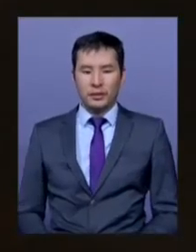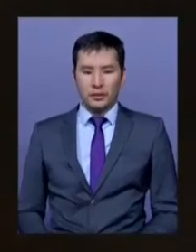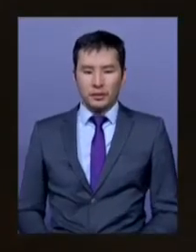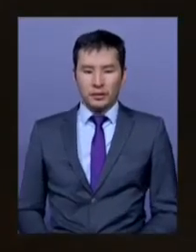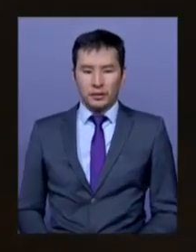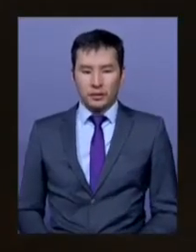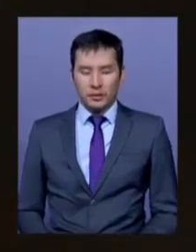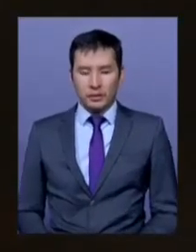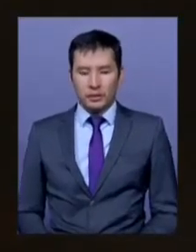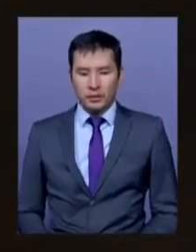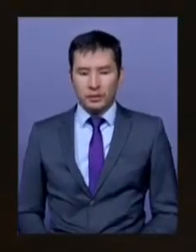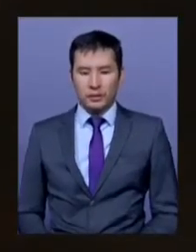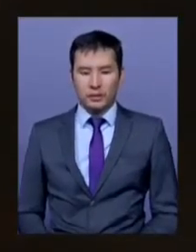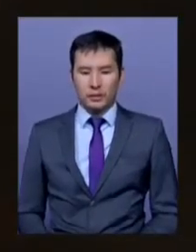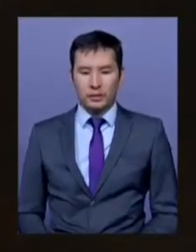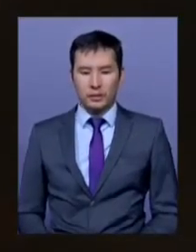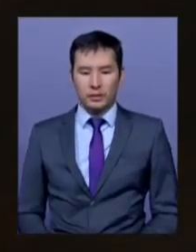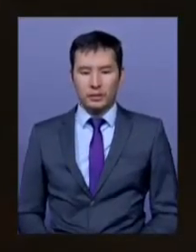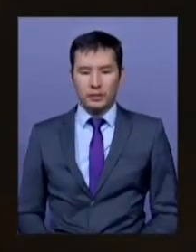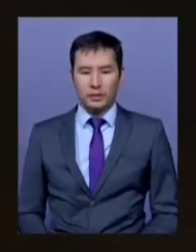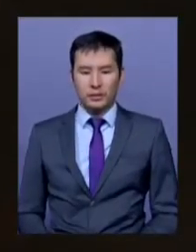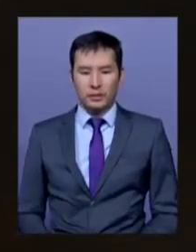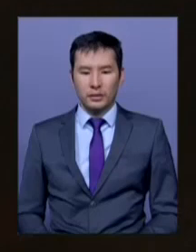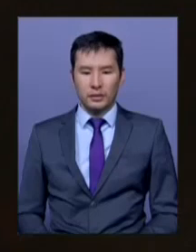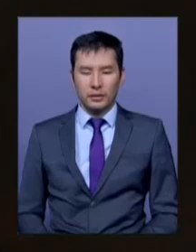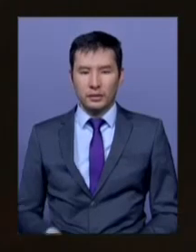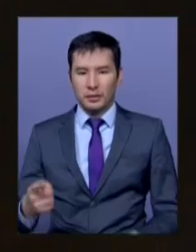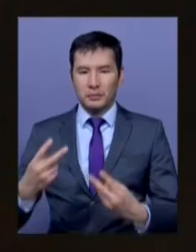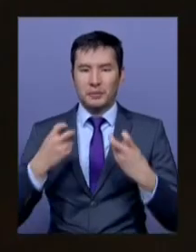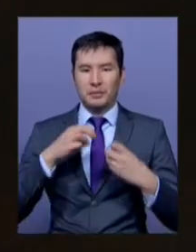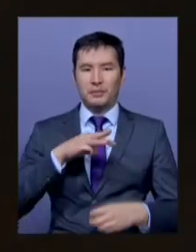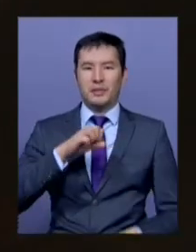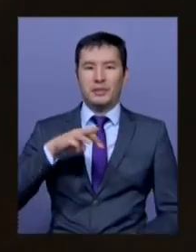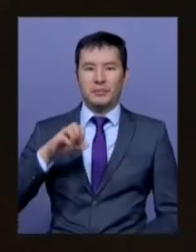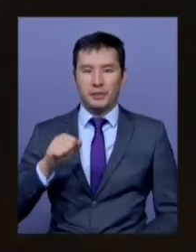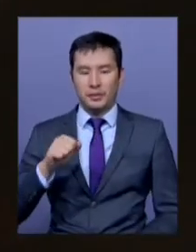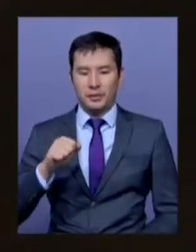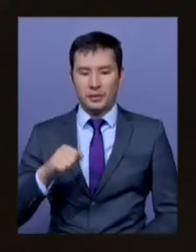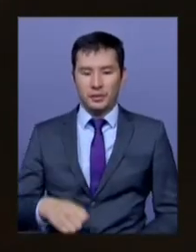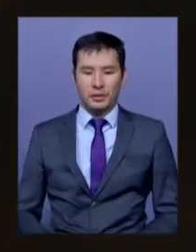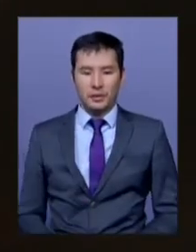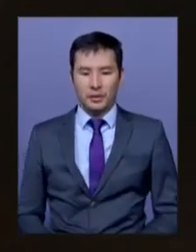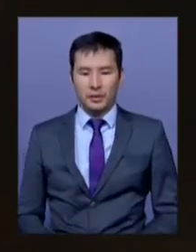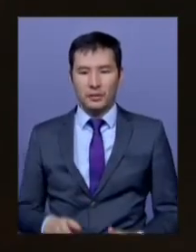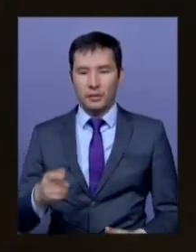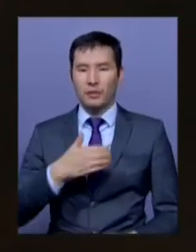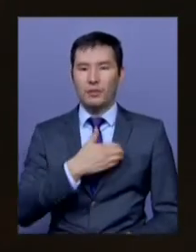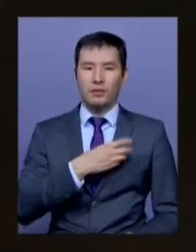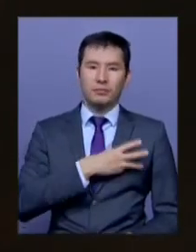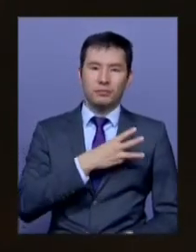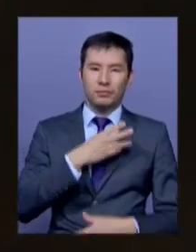мен бәленше жасайым, түгінше жасайым деп өздерінің сондай. Енді балаға қой деп айтпайсың. Олар деген